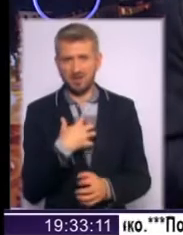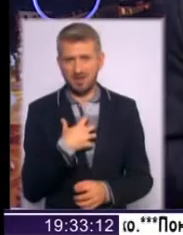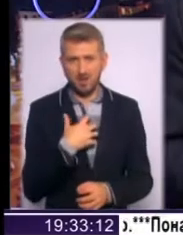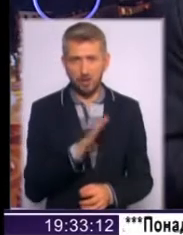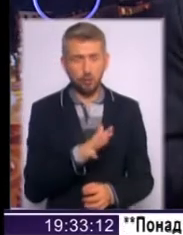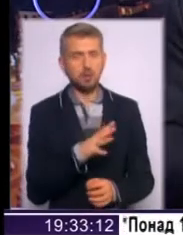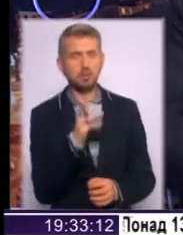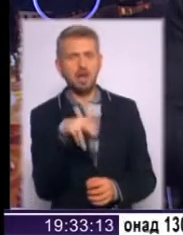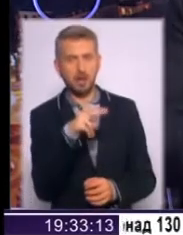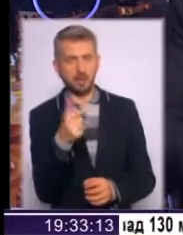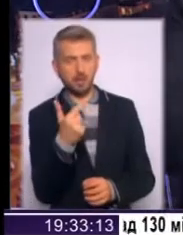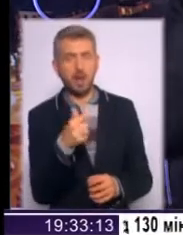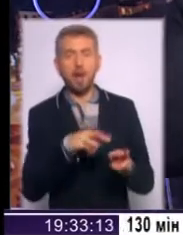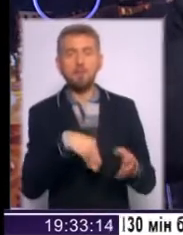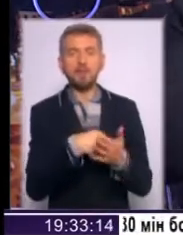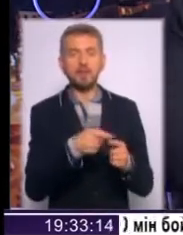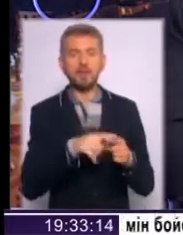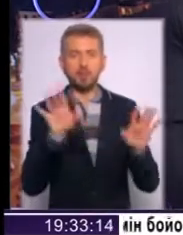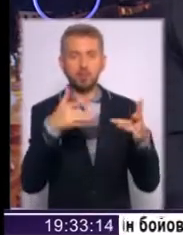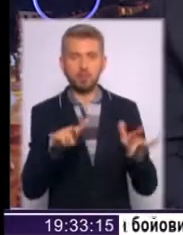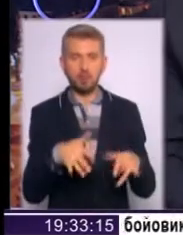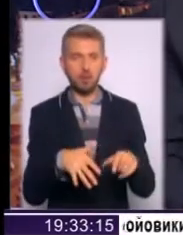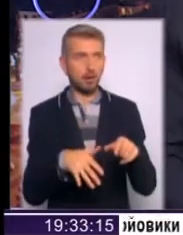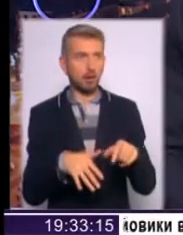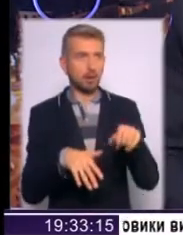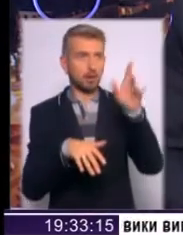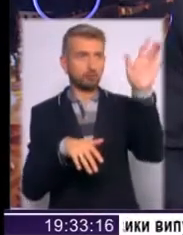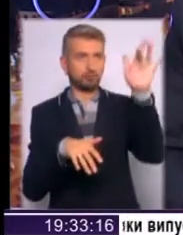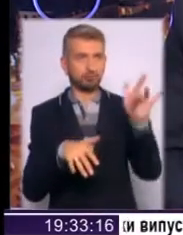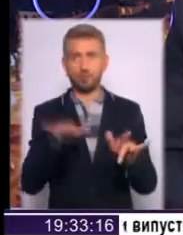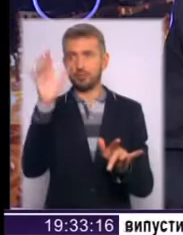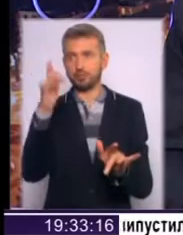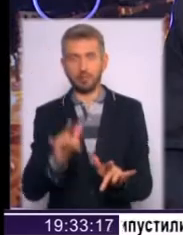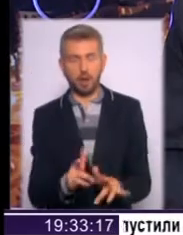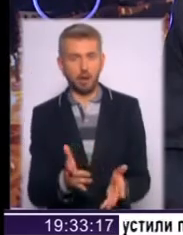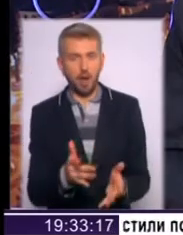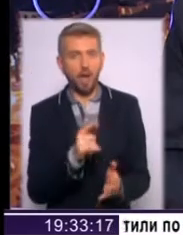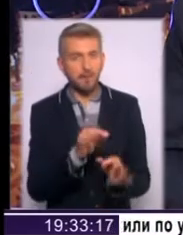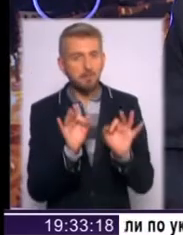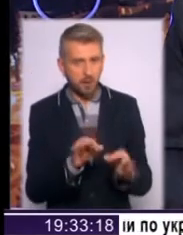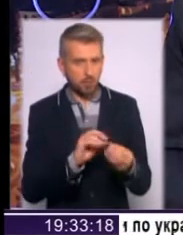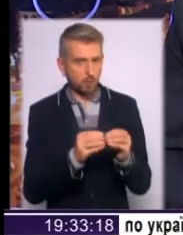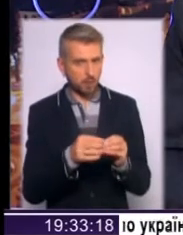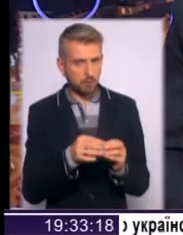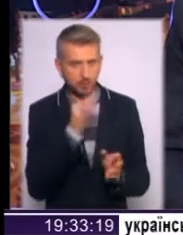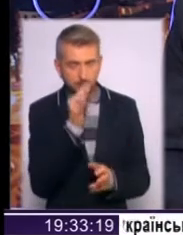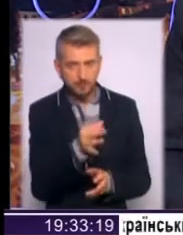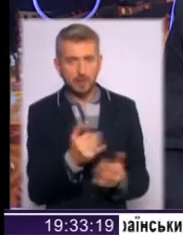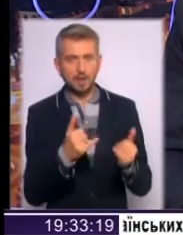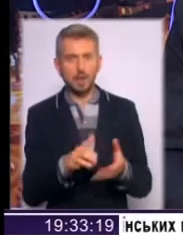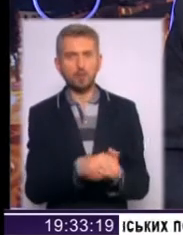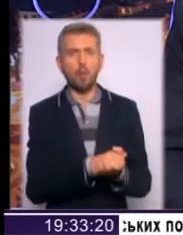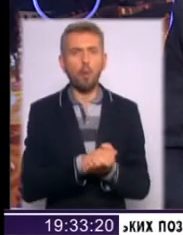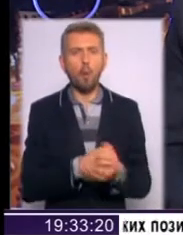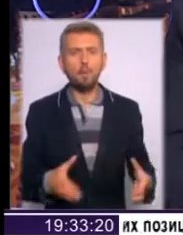це ж бухгалтери. Ну, стовпчик де, стовпчик не йде. І от психологічно ви правильну проблему затронули. Зараз об'єднані